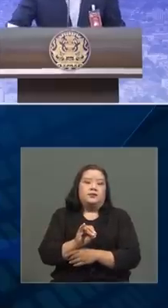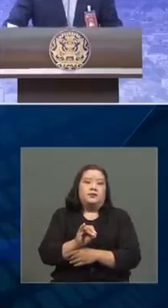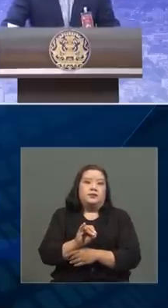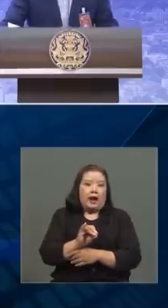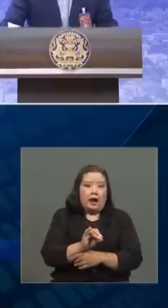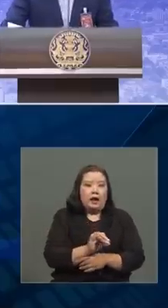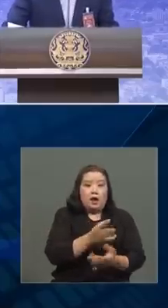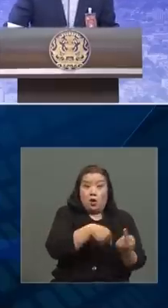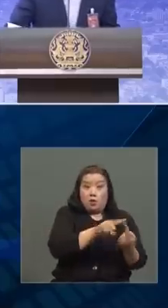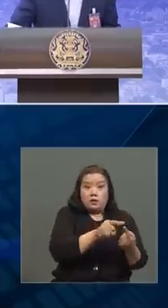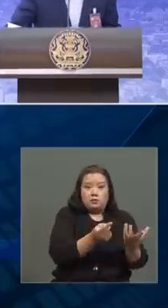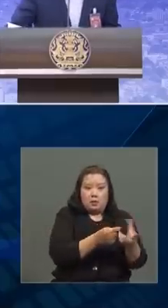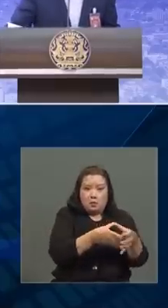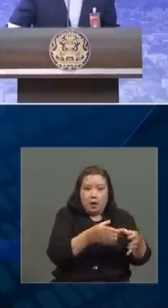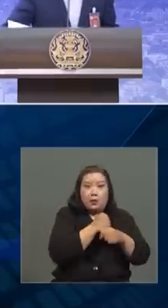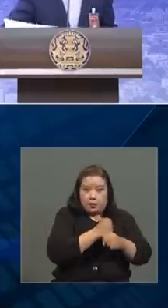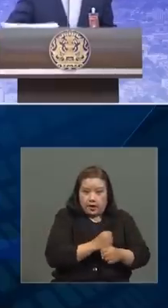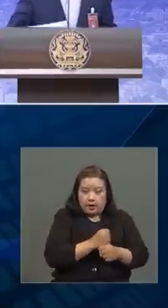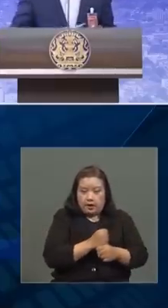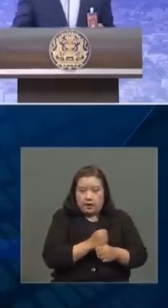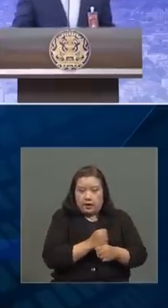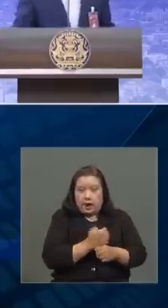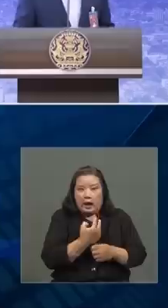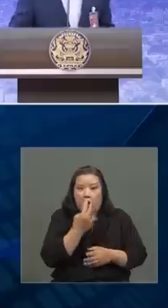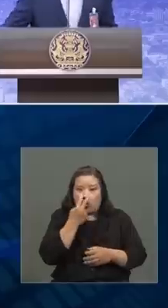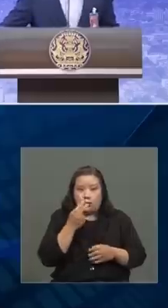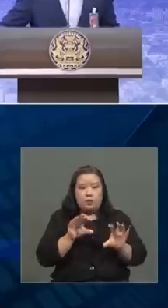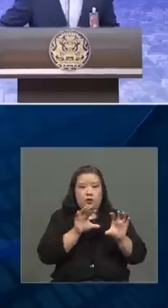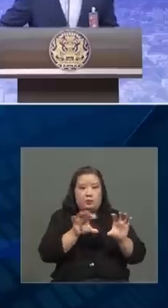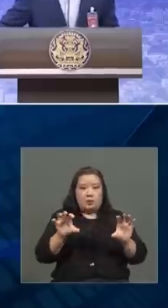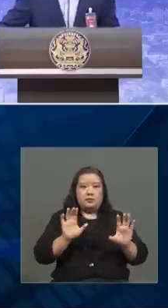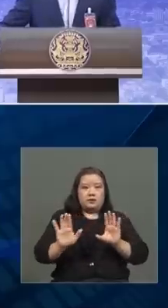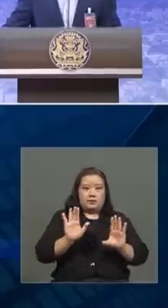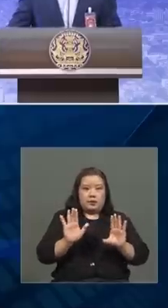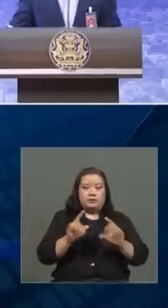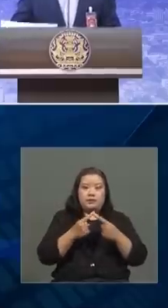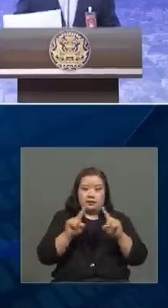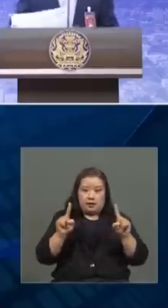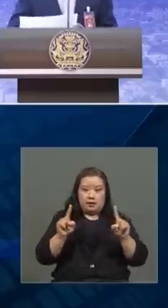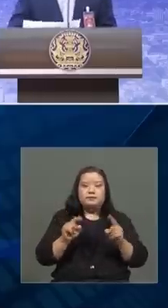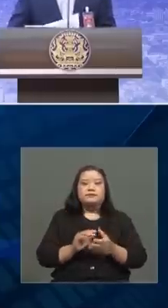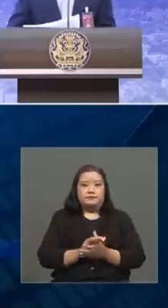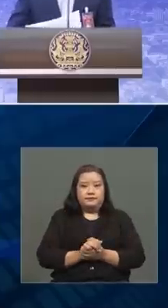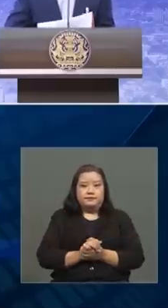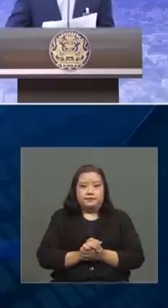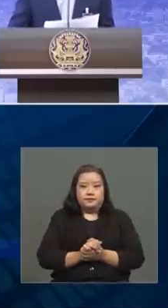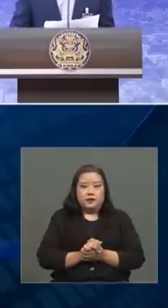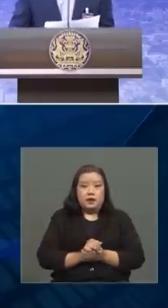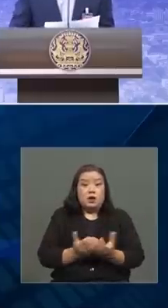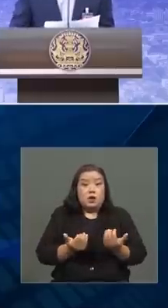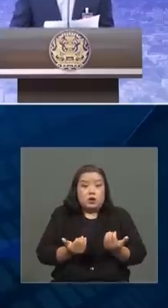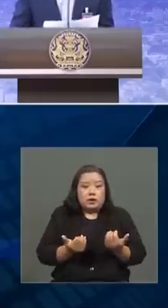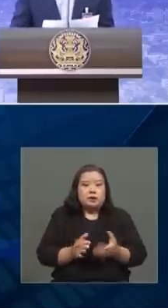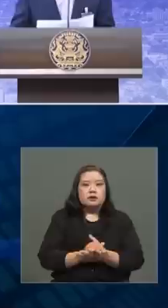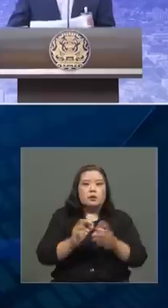สองและวรรคสามนี้นะครับก็คือจะเห็นภาพที่แตกต่างกันตรงนี้นะครับมีประเด็นที่